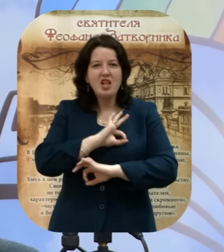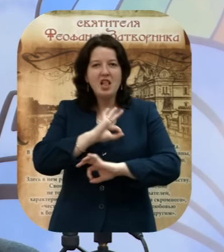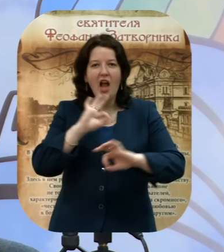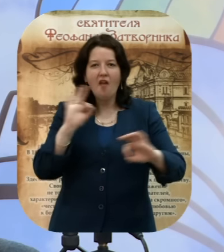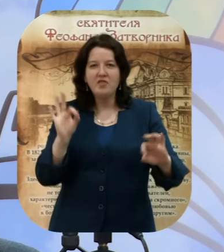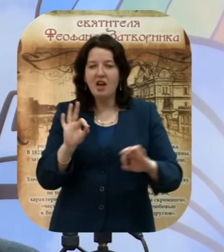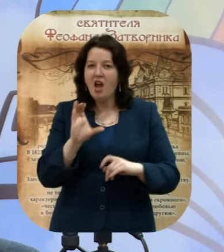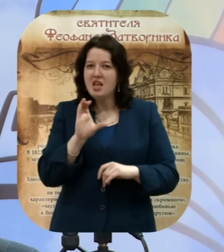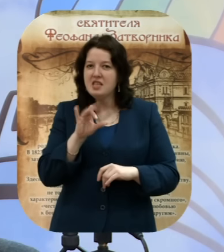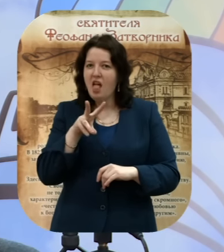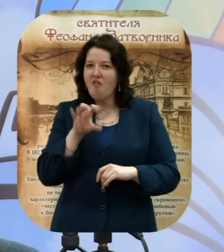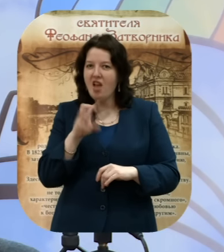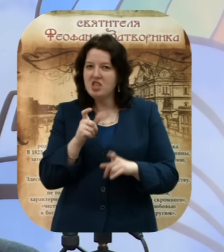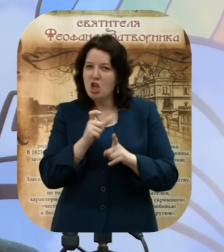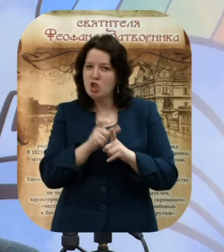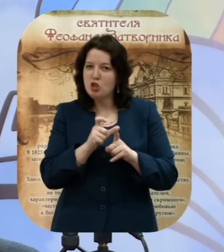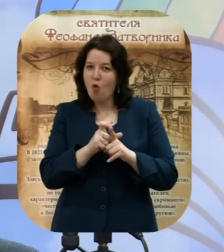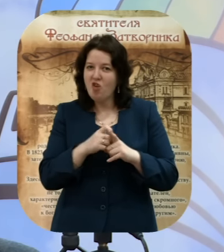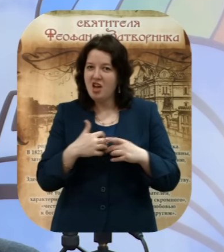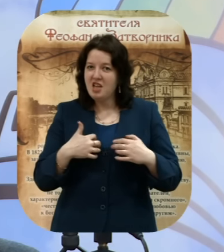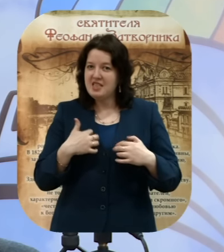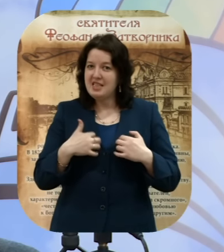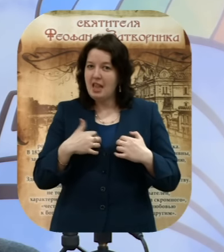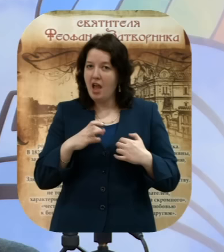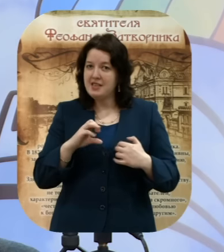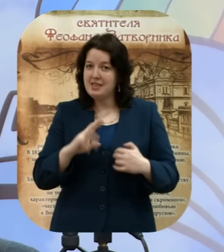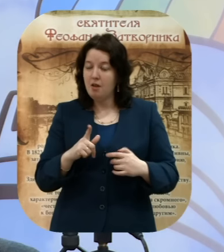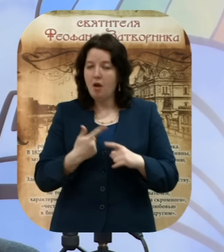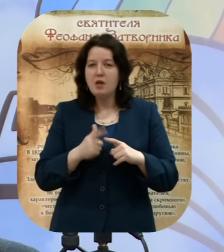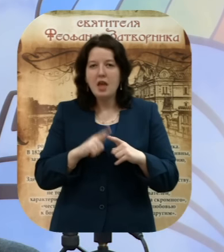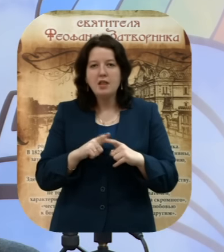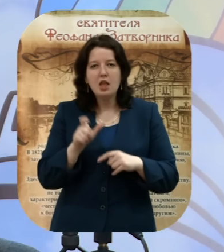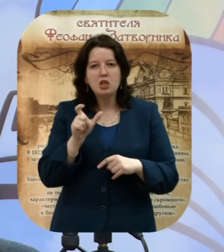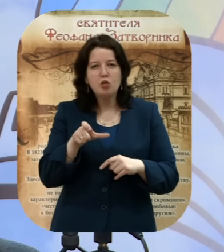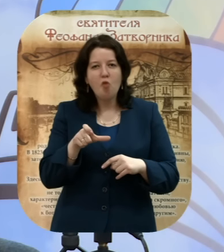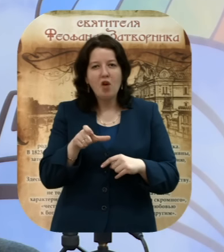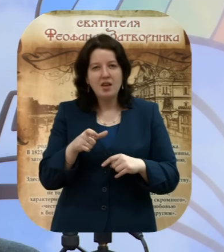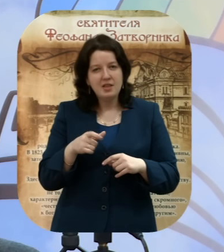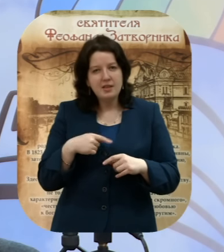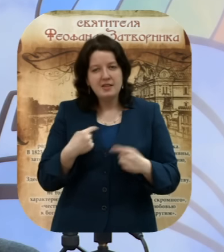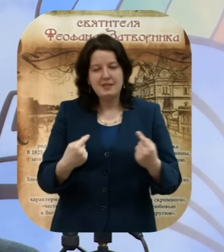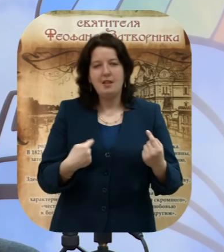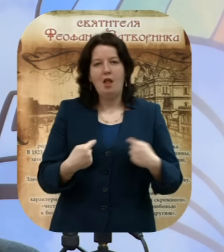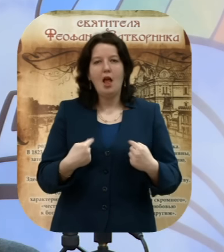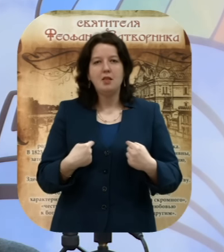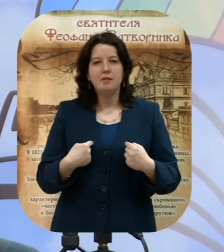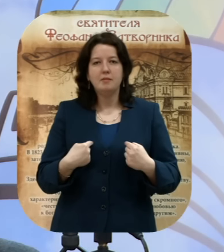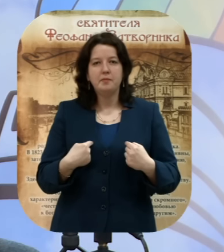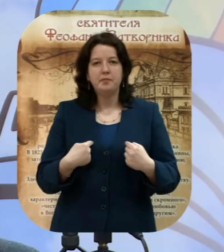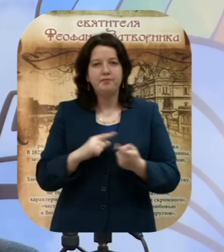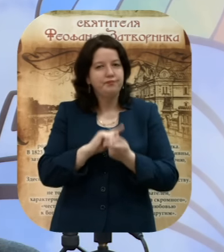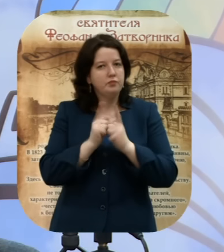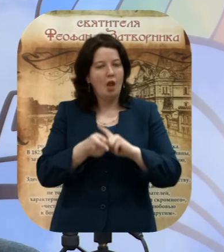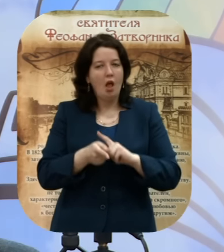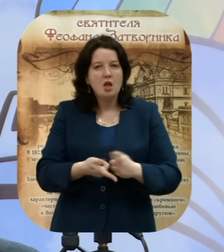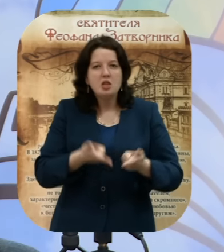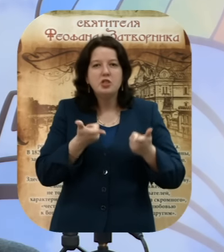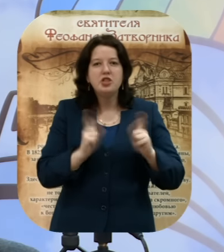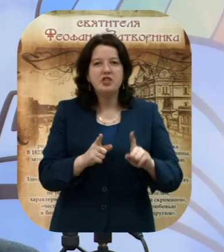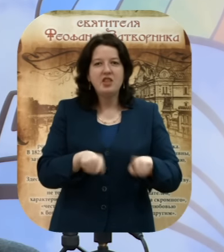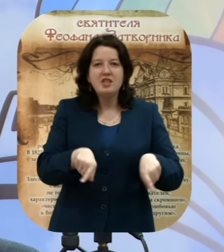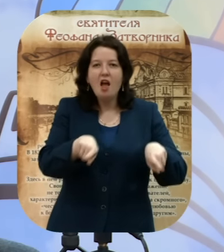слово «страсти» от слова «страдать». Действительно, так завистью